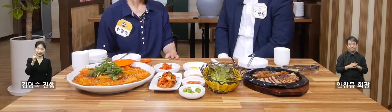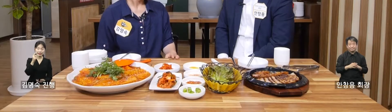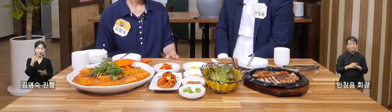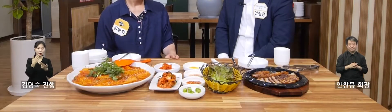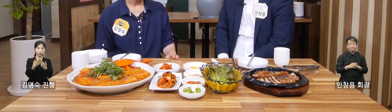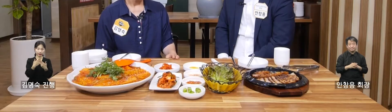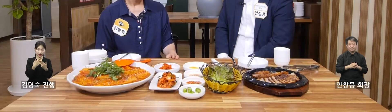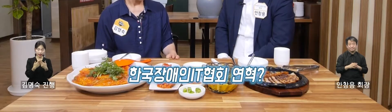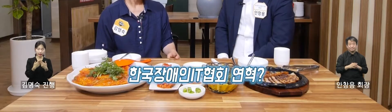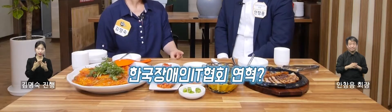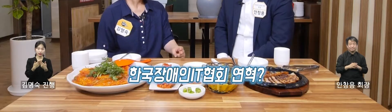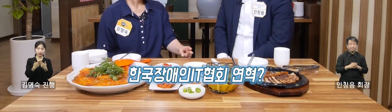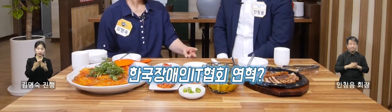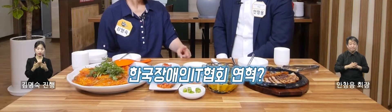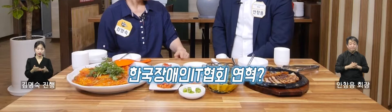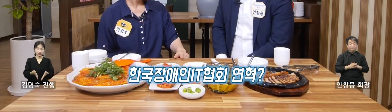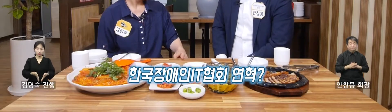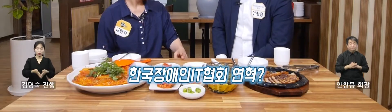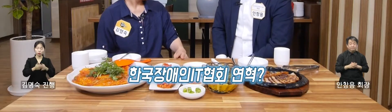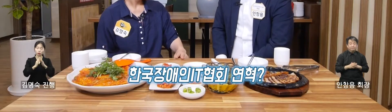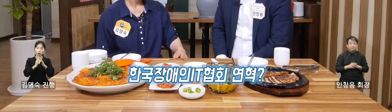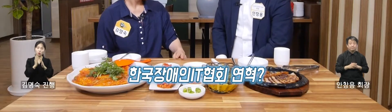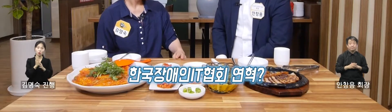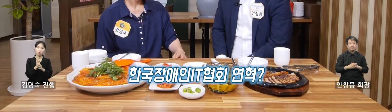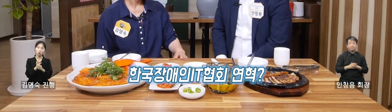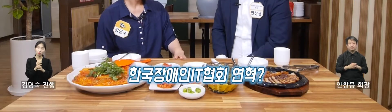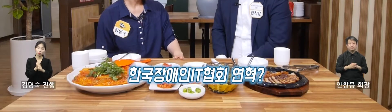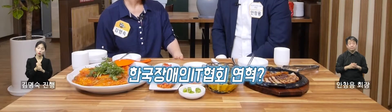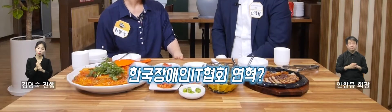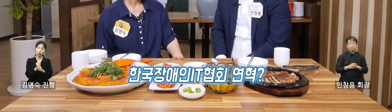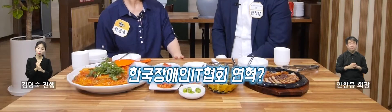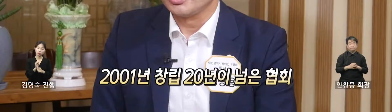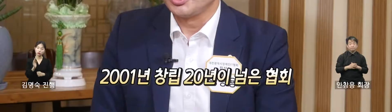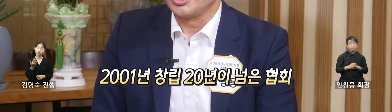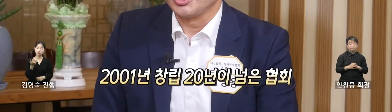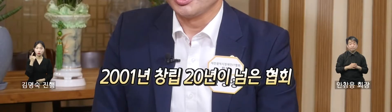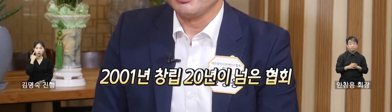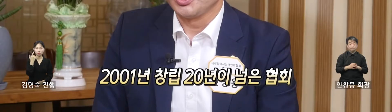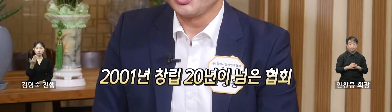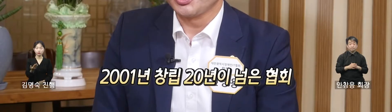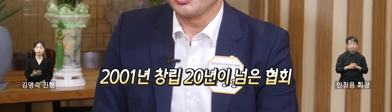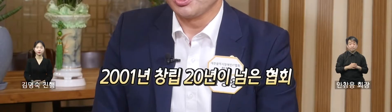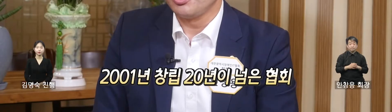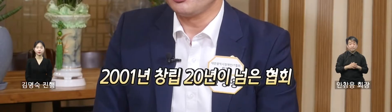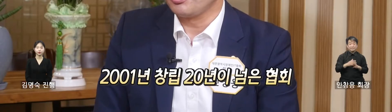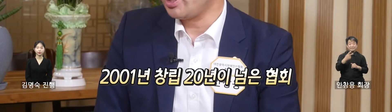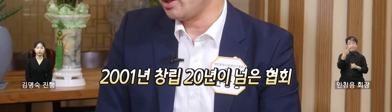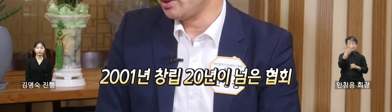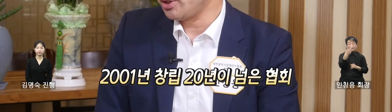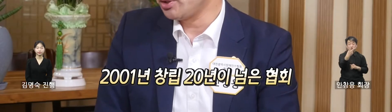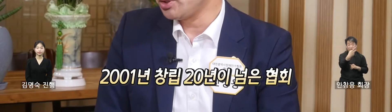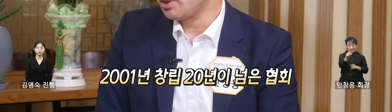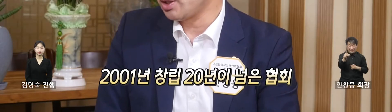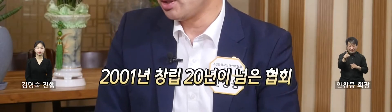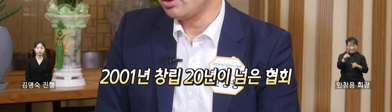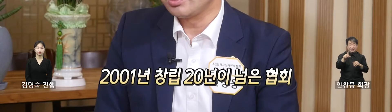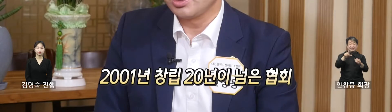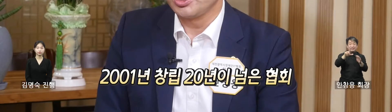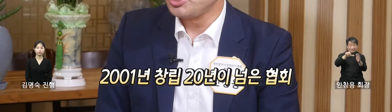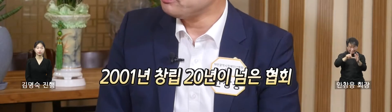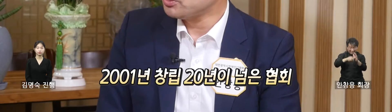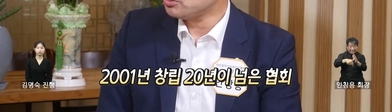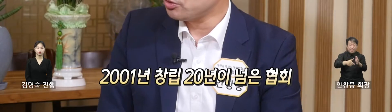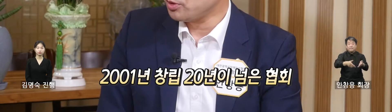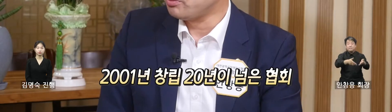협회가 생긴 지는 그럼 얼마나 됐죠? 지금 2001년도에 생겼으니까요.